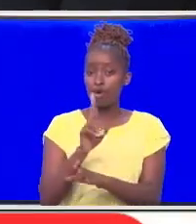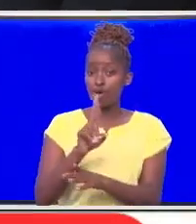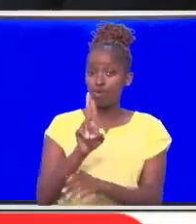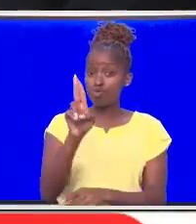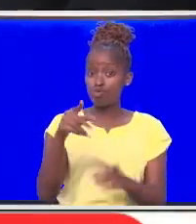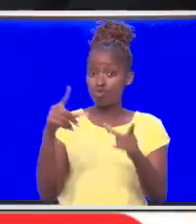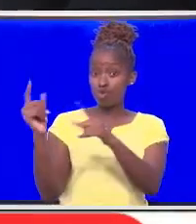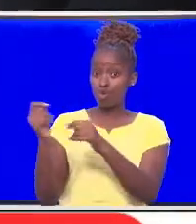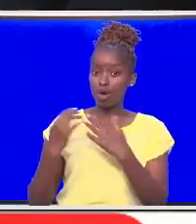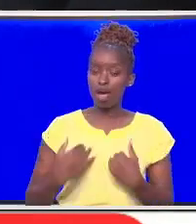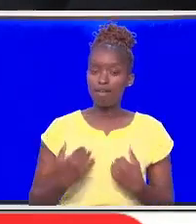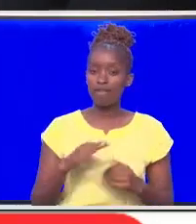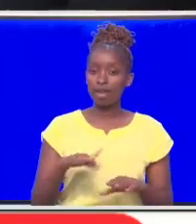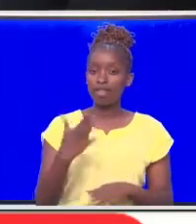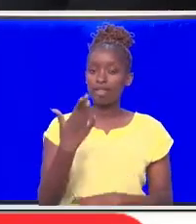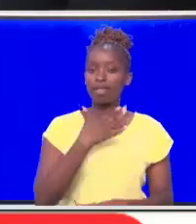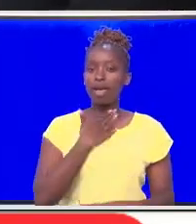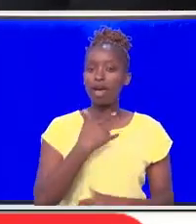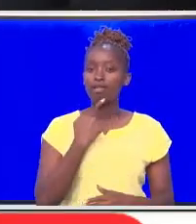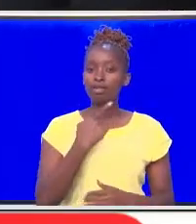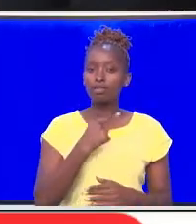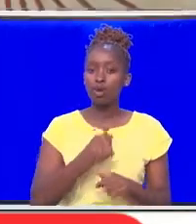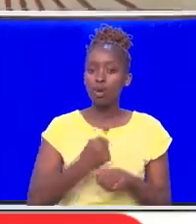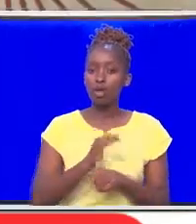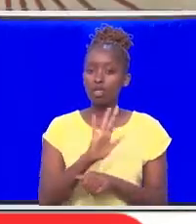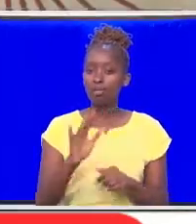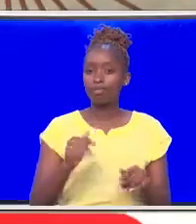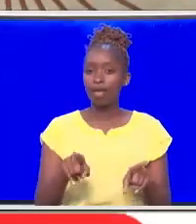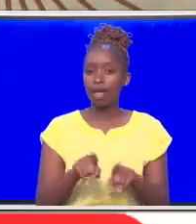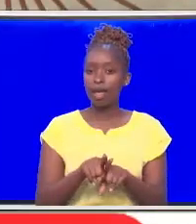mazungumzo naye kuhusu utendakazi wake kama bawabu.